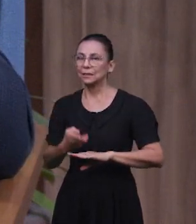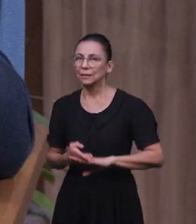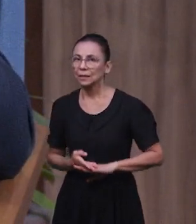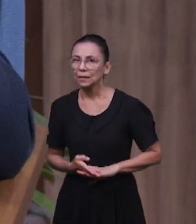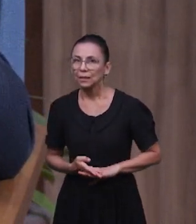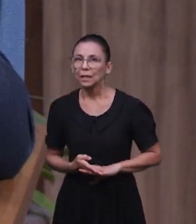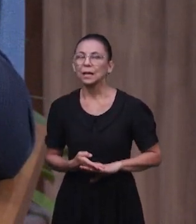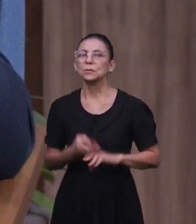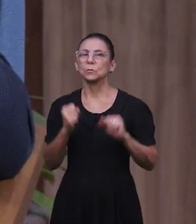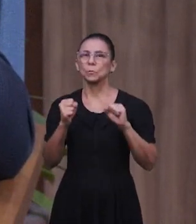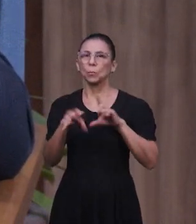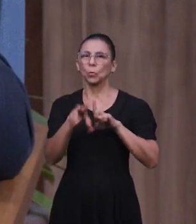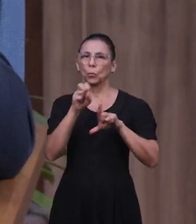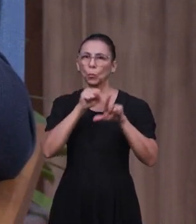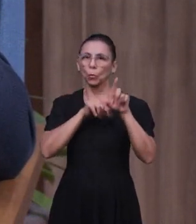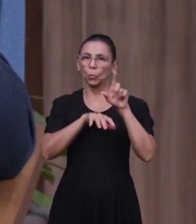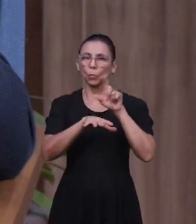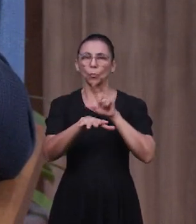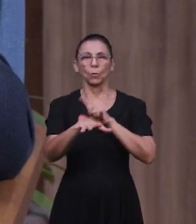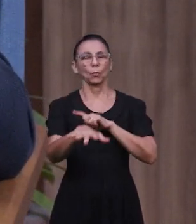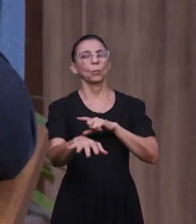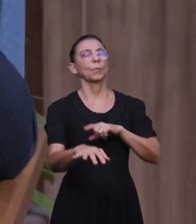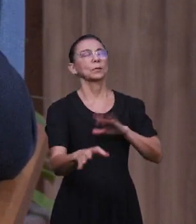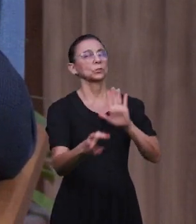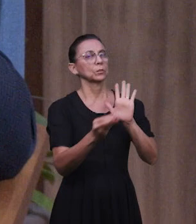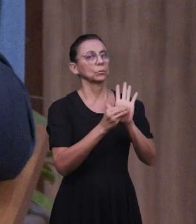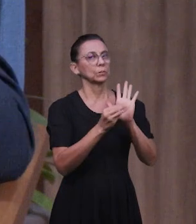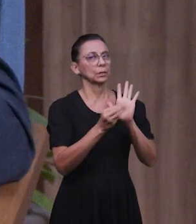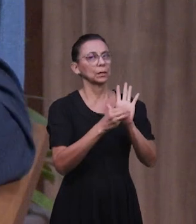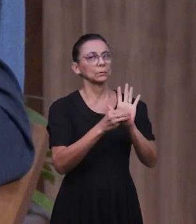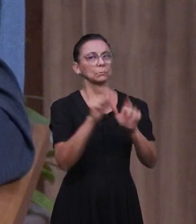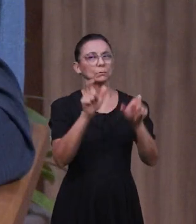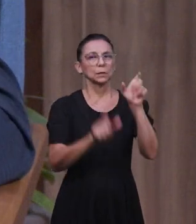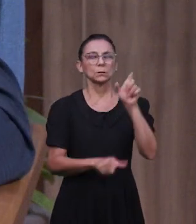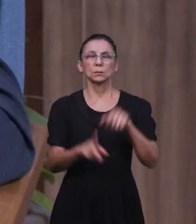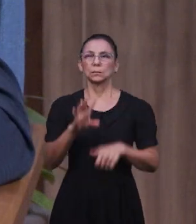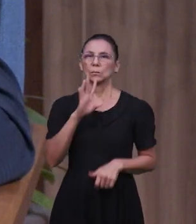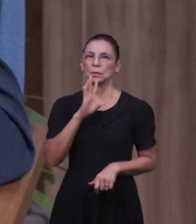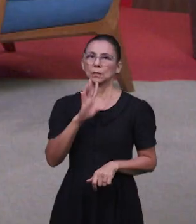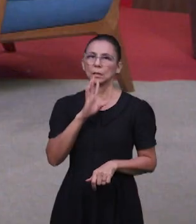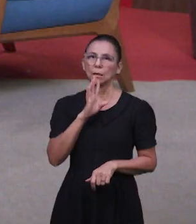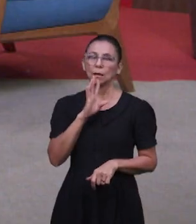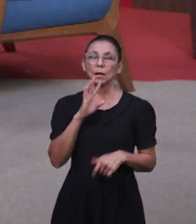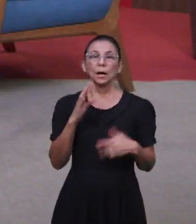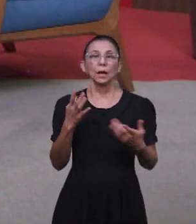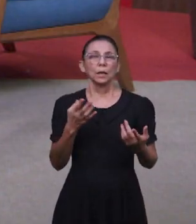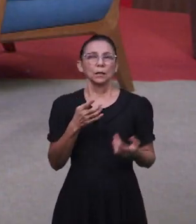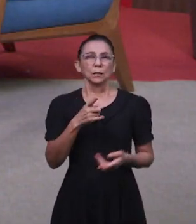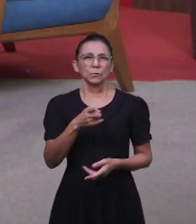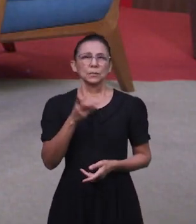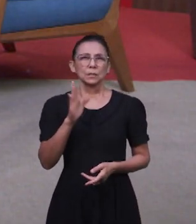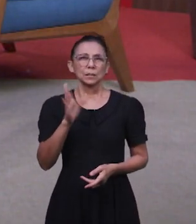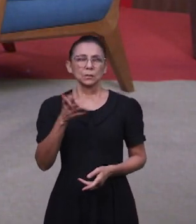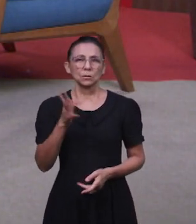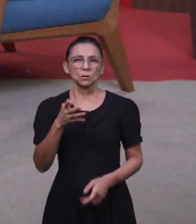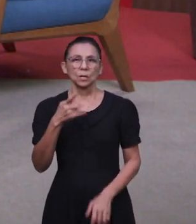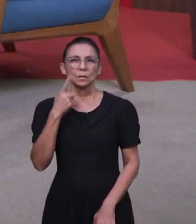Vous pouvez aussi partager ces messages, ces contenus avec des personnes que vous connaissez.